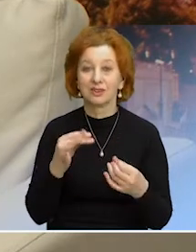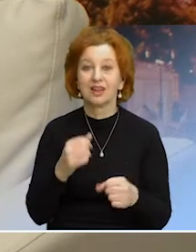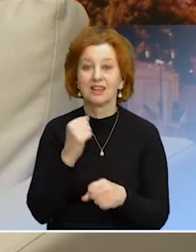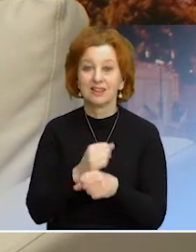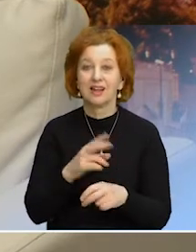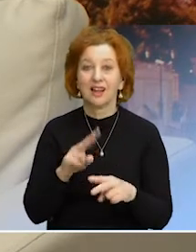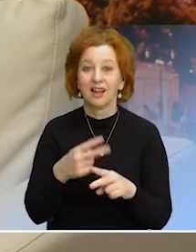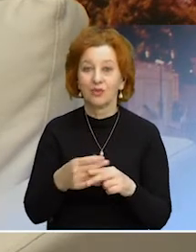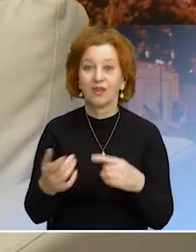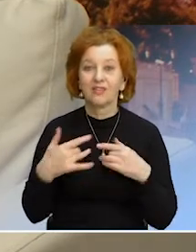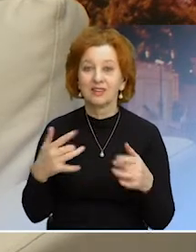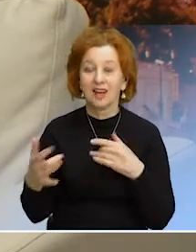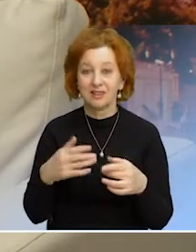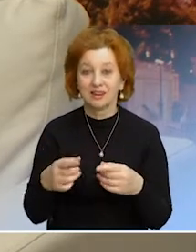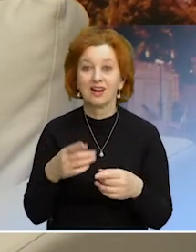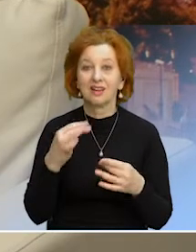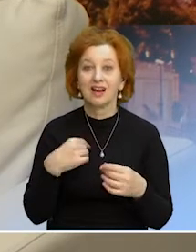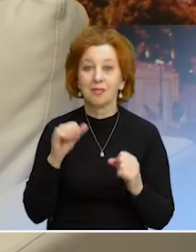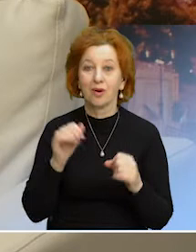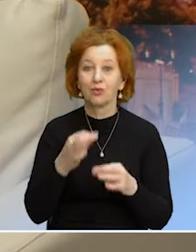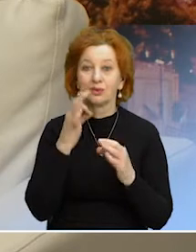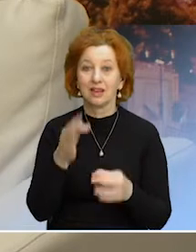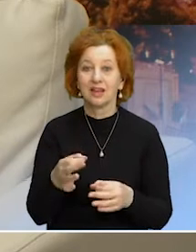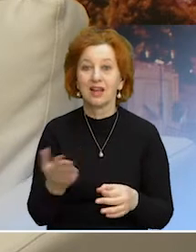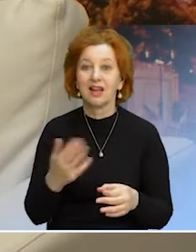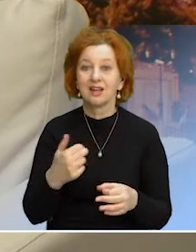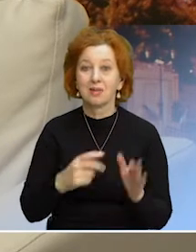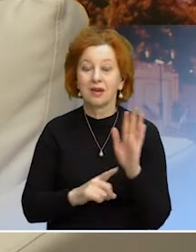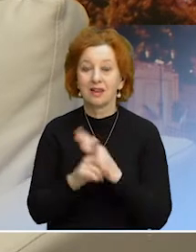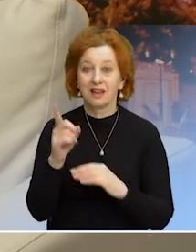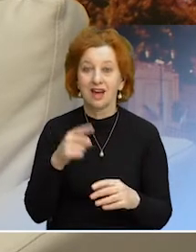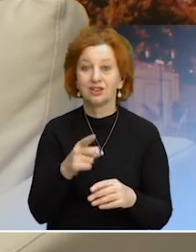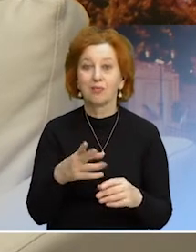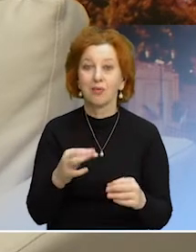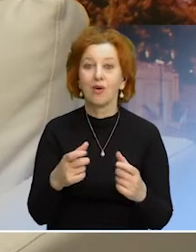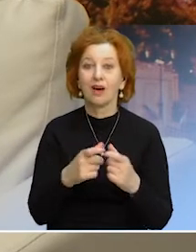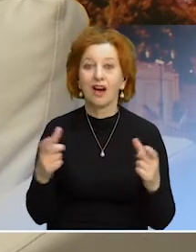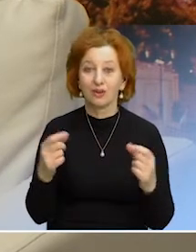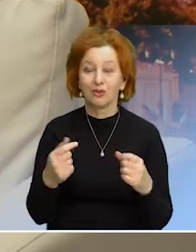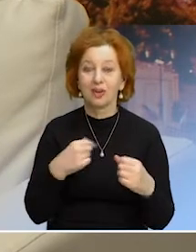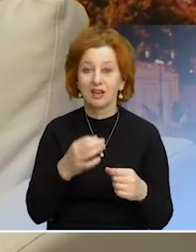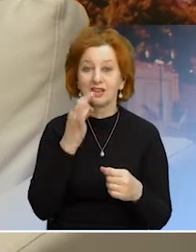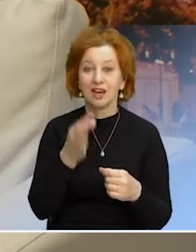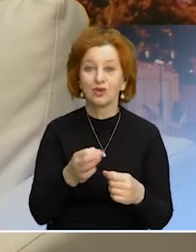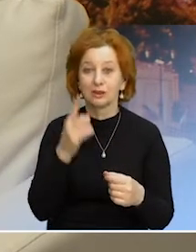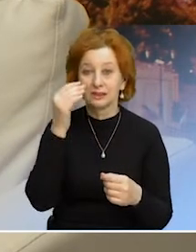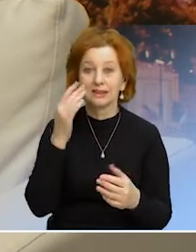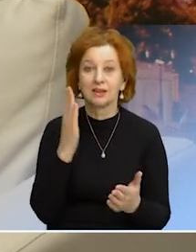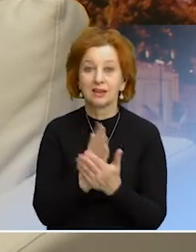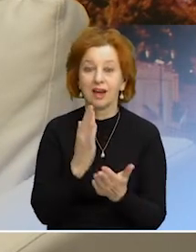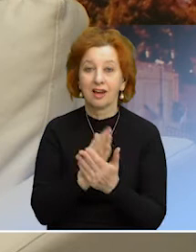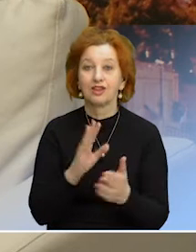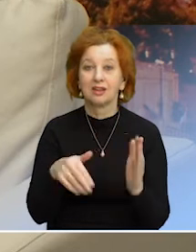И делают это у нас в театре однозначно. Я могу сказать, раз мы начали о пушкинской карте, я просто скажу.